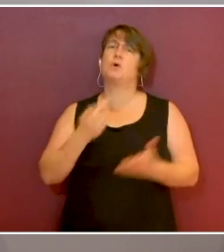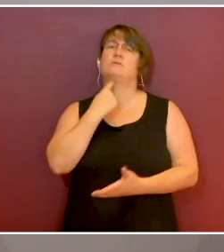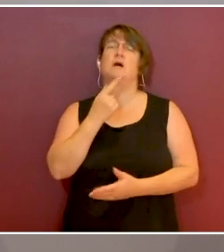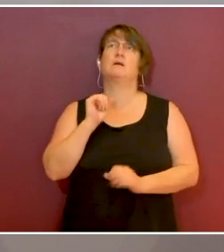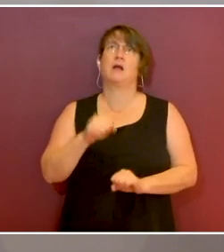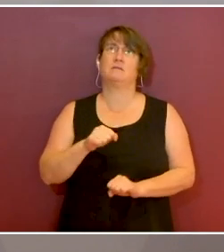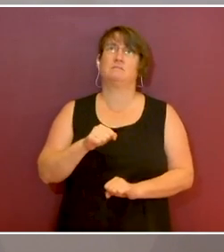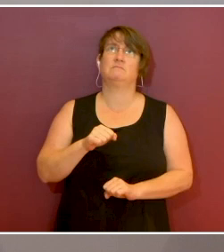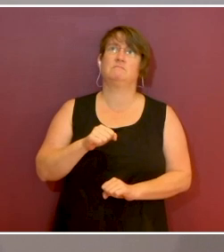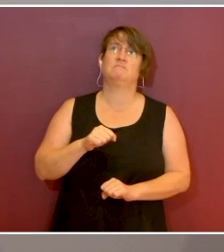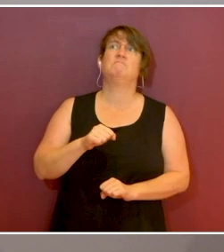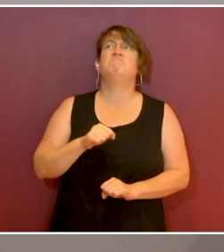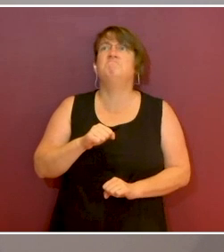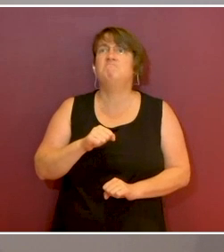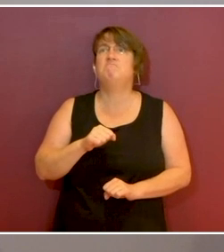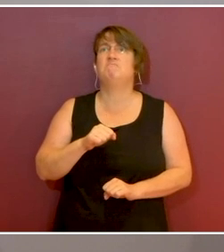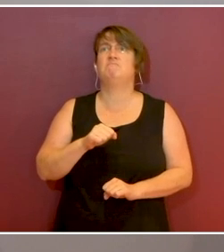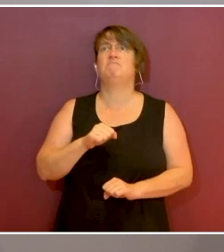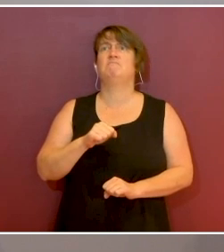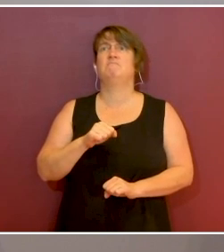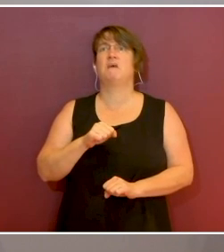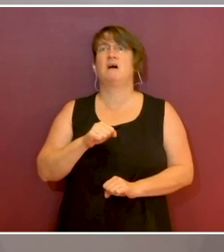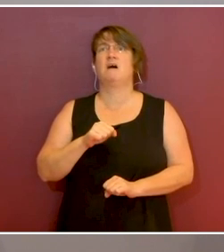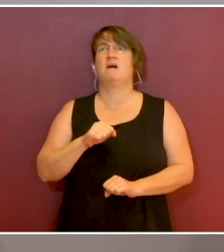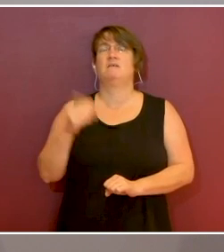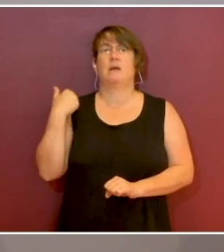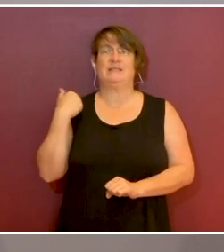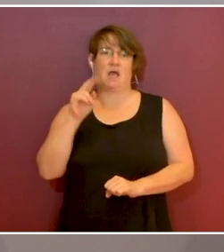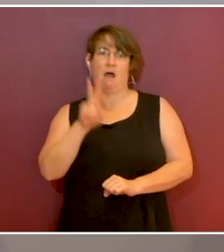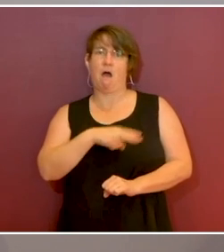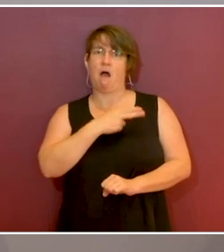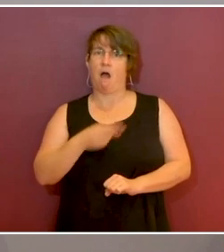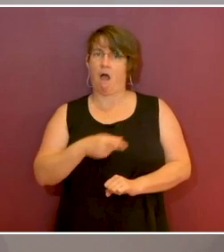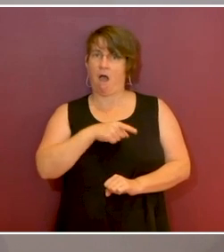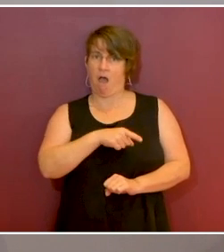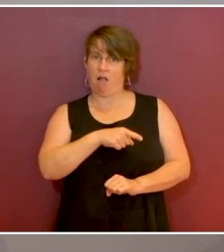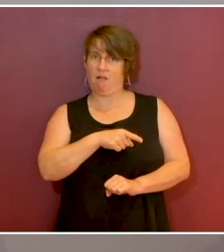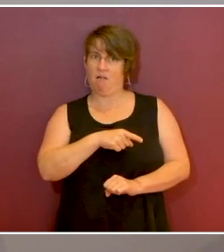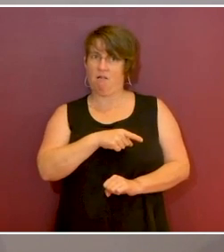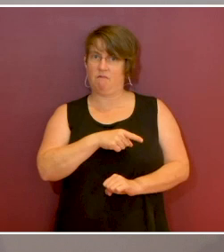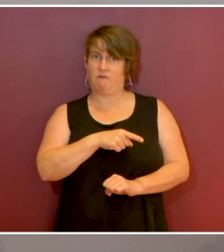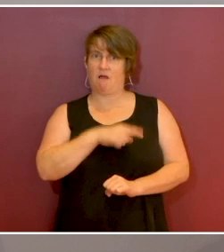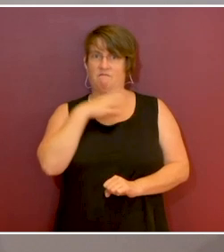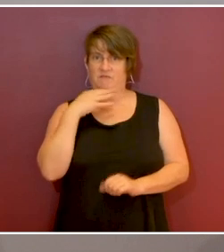jedenfalls während Alpha sich Kitas nicht als Infektionstreiber